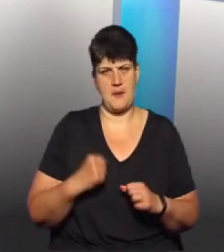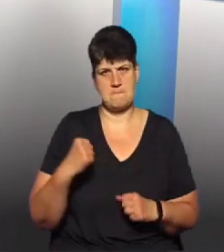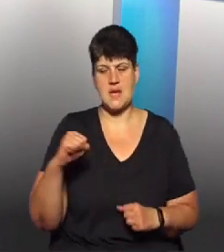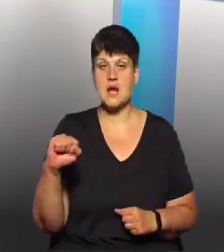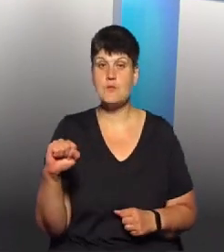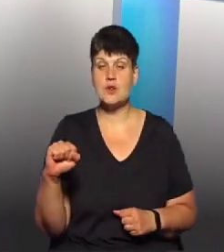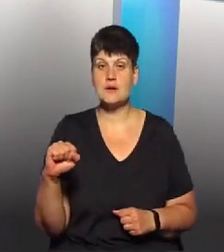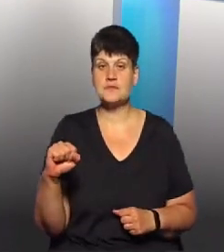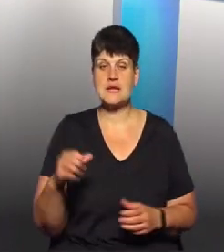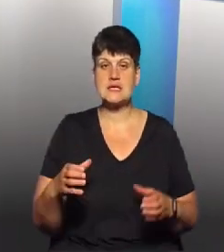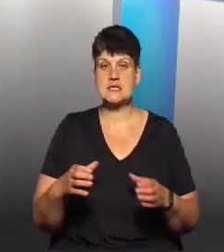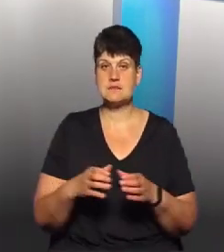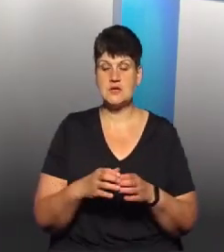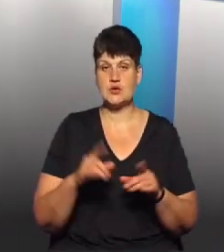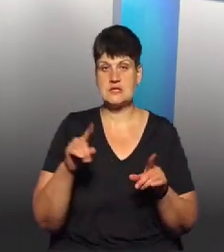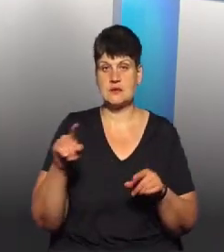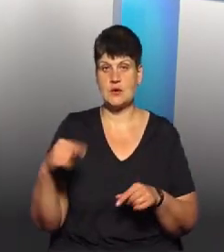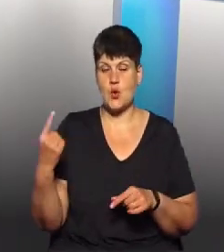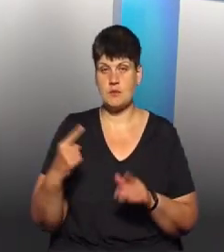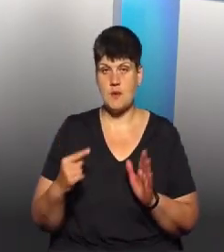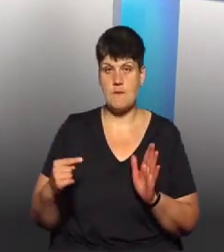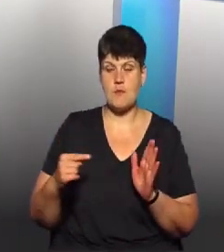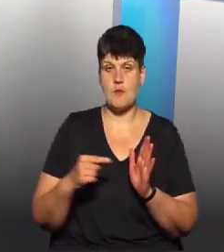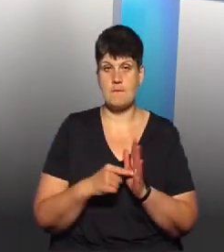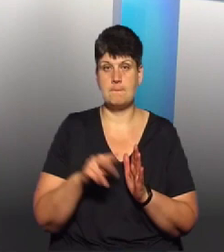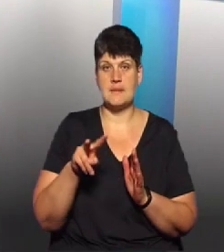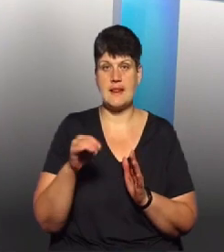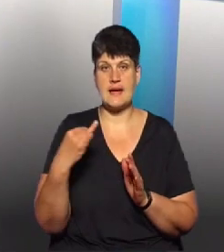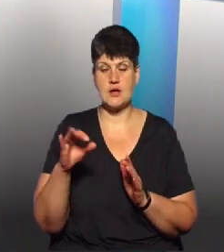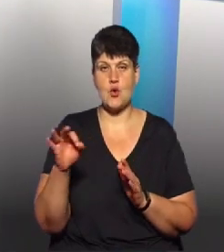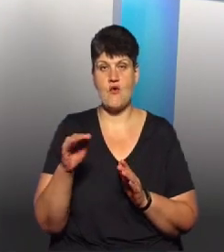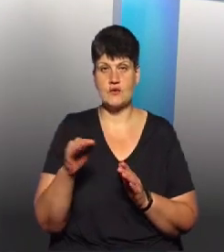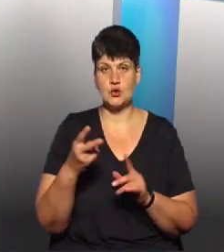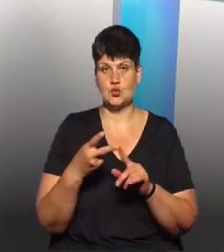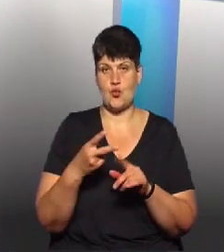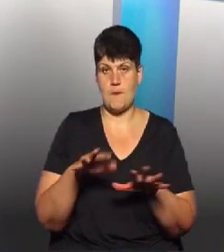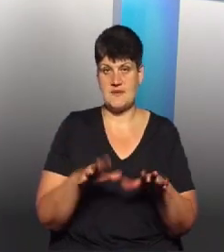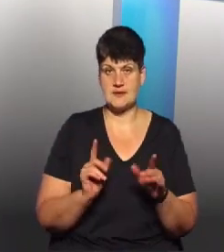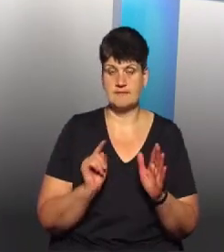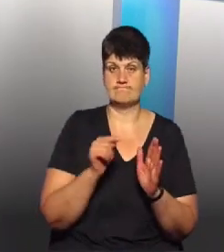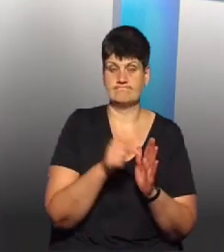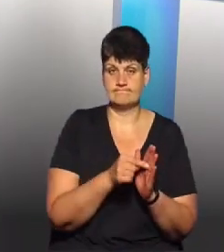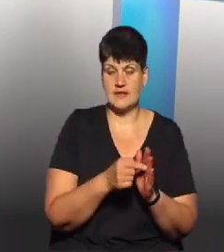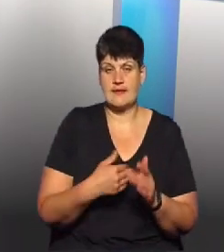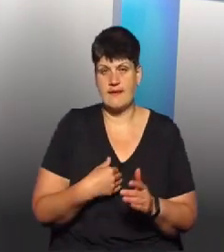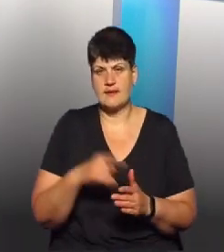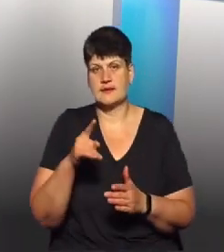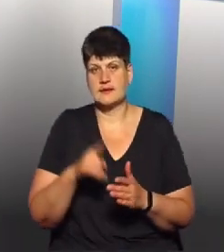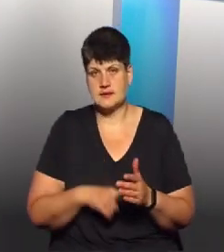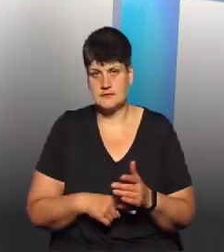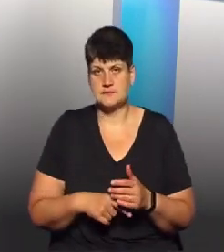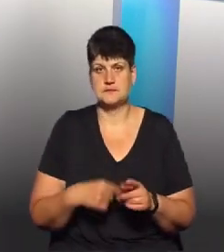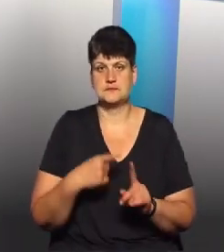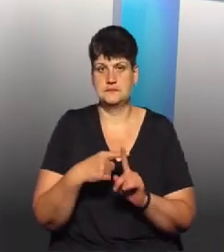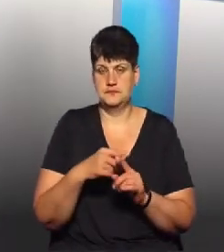Збірна Закарпатської області вийшла в плей-офф з другого місця, і я надіявся на позитивний результат,